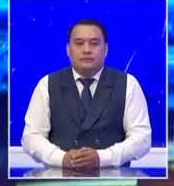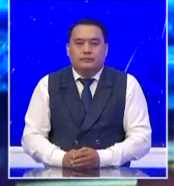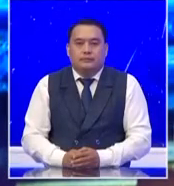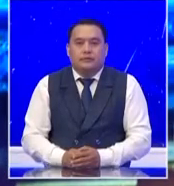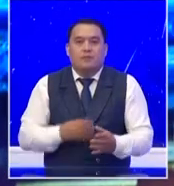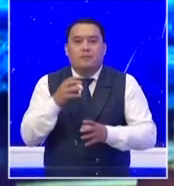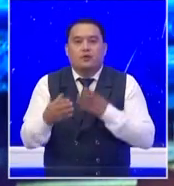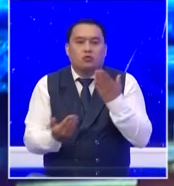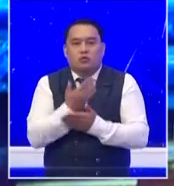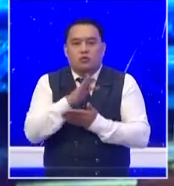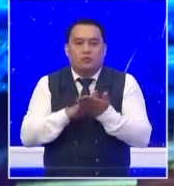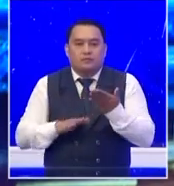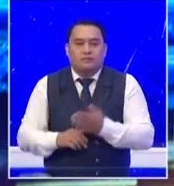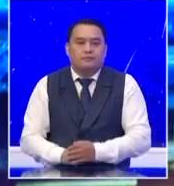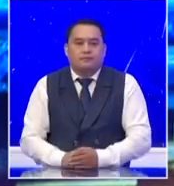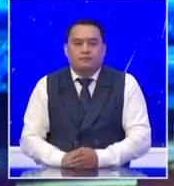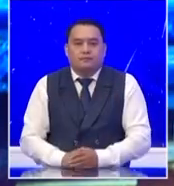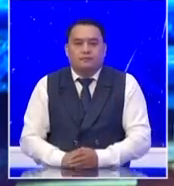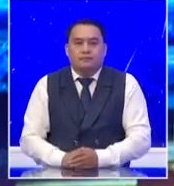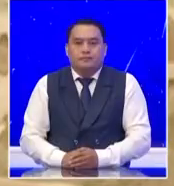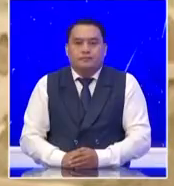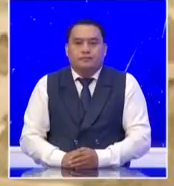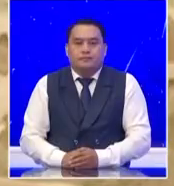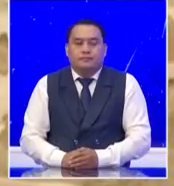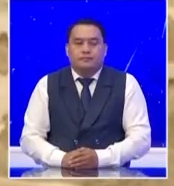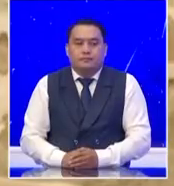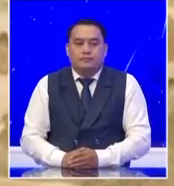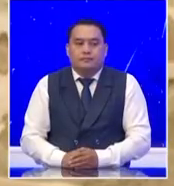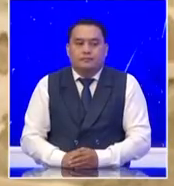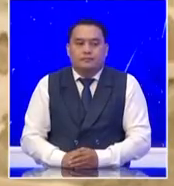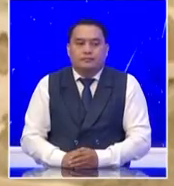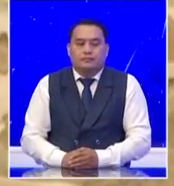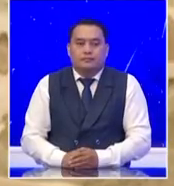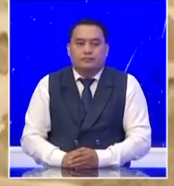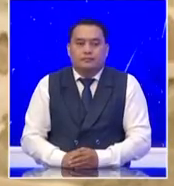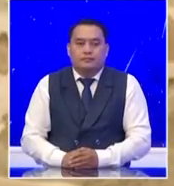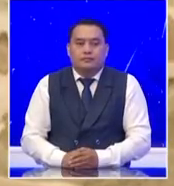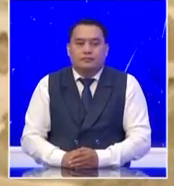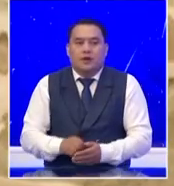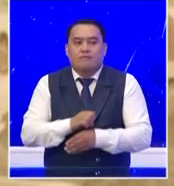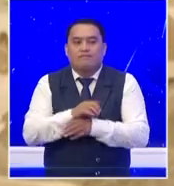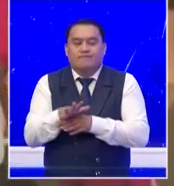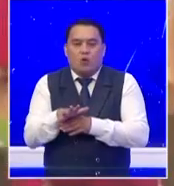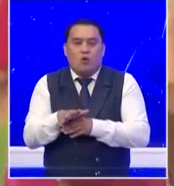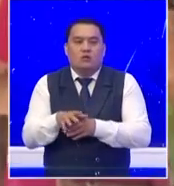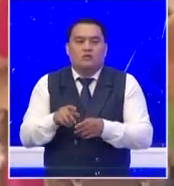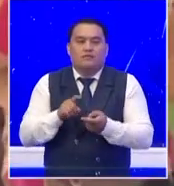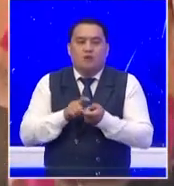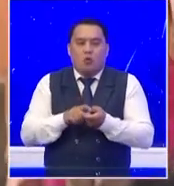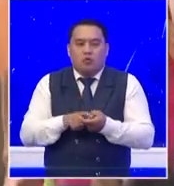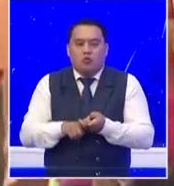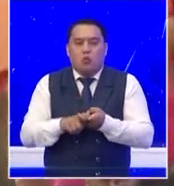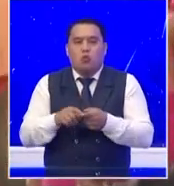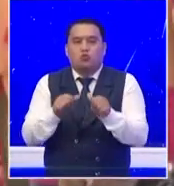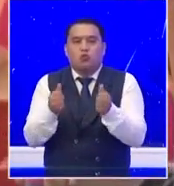Продолжение выпуска «Актуальные международные события». Песочная скульптура главного борца с коронавирусом. В Тайпе проходит ежегодный фестиваль скульптур